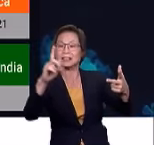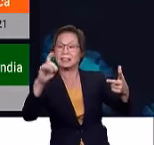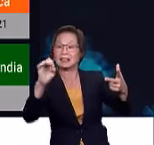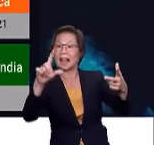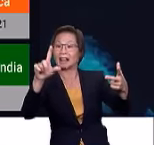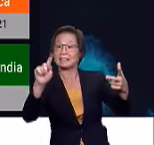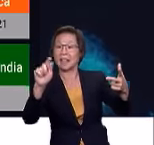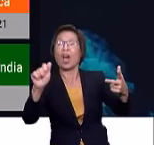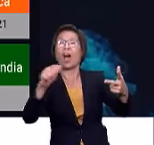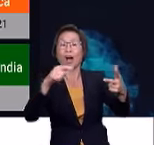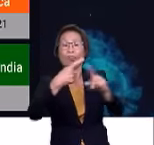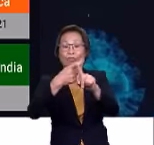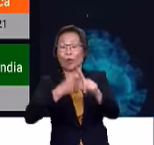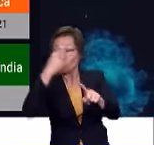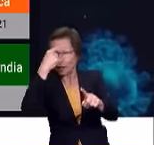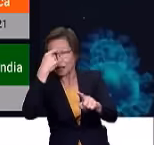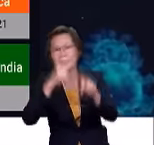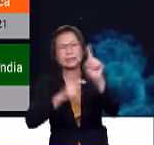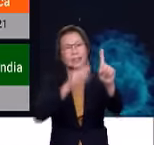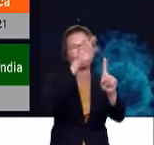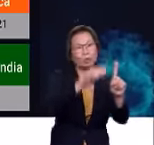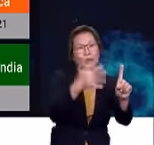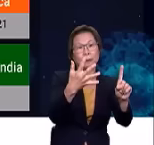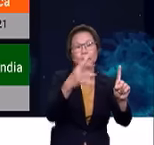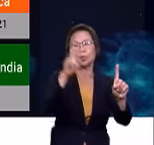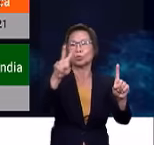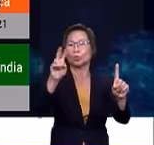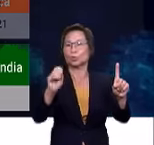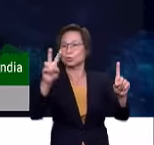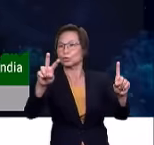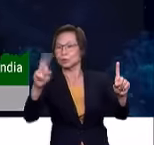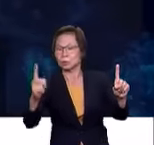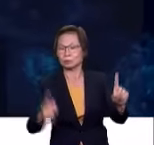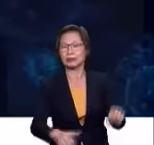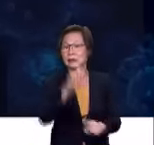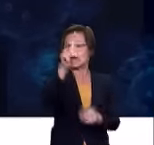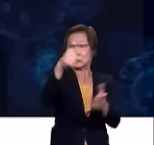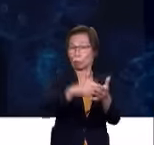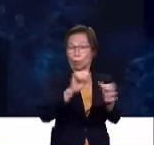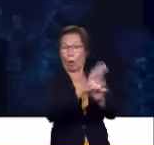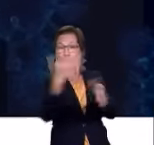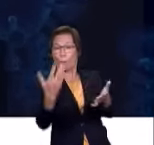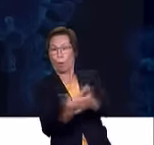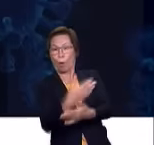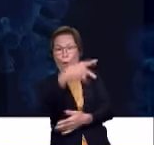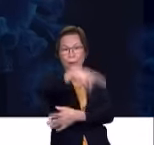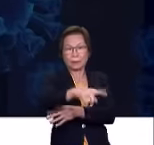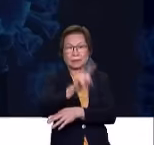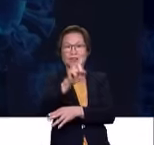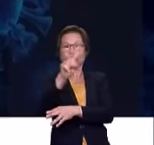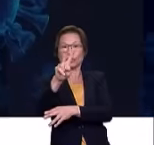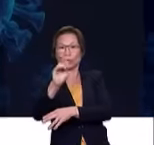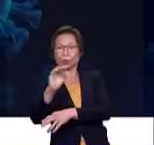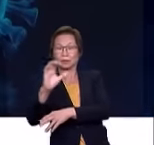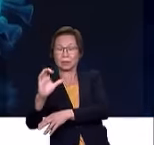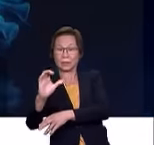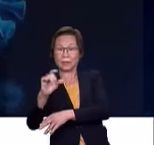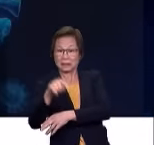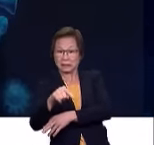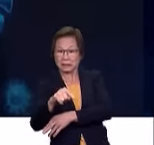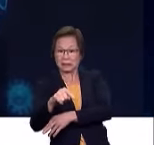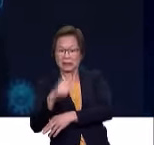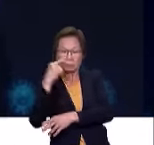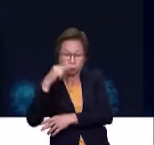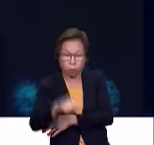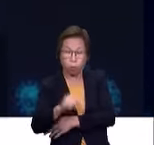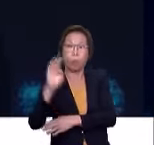atau varian India pada 1 Mei 2021. Satu lagi varian P1 VOC Gamma yang dikesan